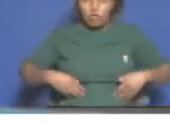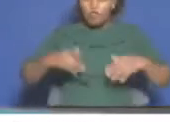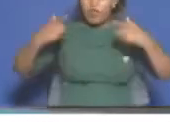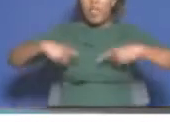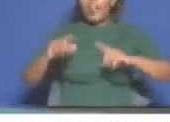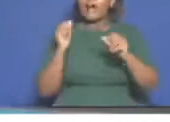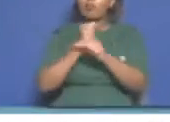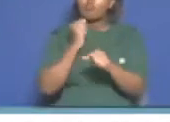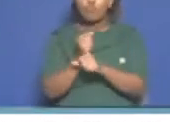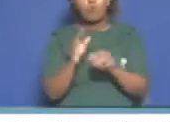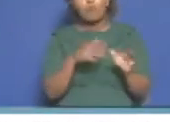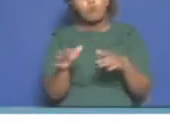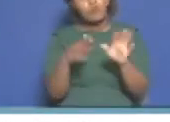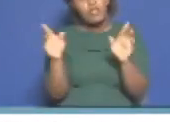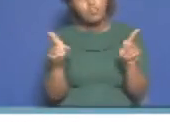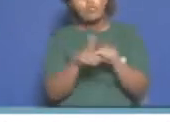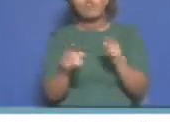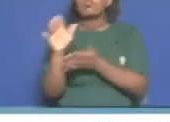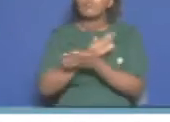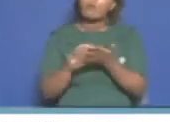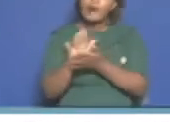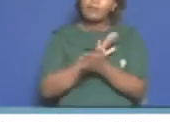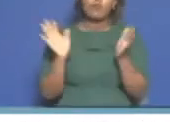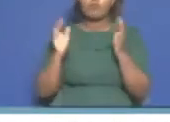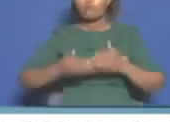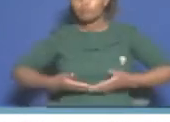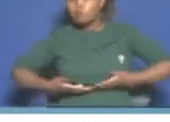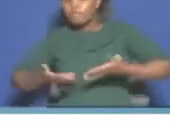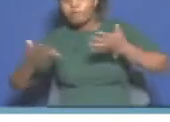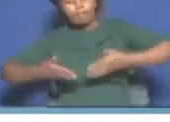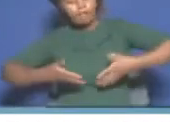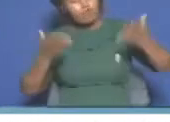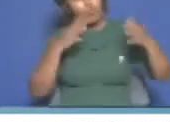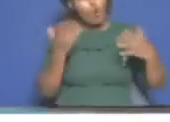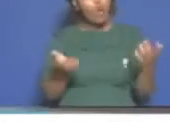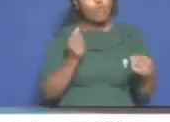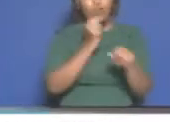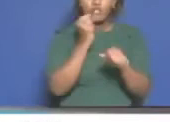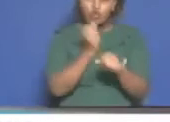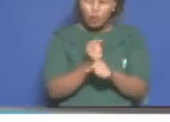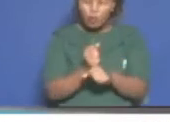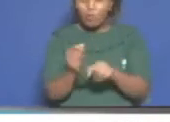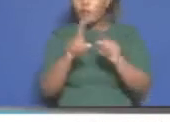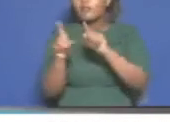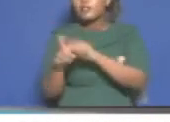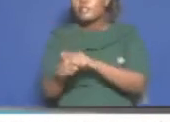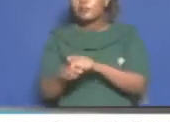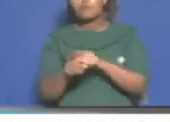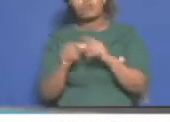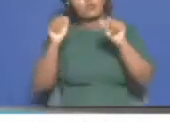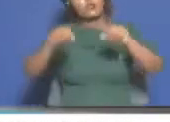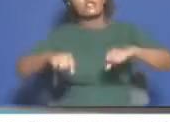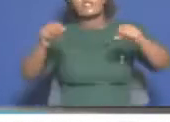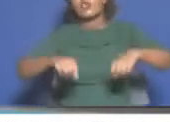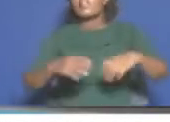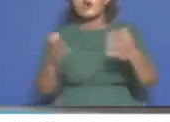tuwapatie nafasi ya kujieleza, nafasi ya kufanya kazi, nafasi ya kujipatia ya kuweza